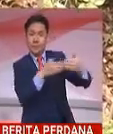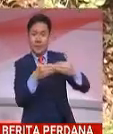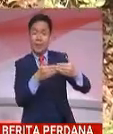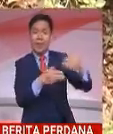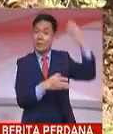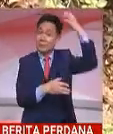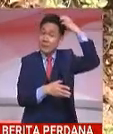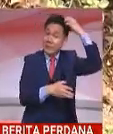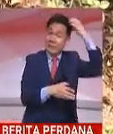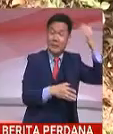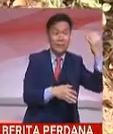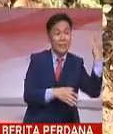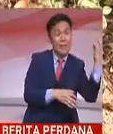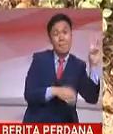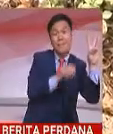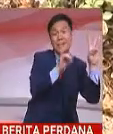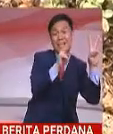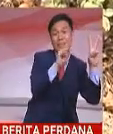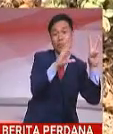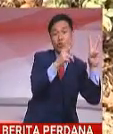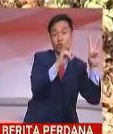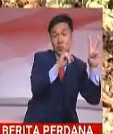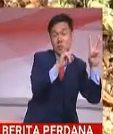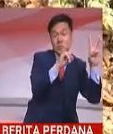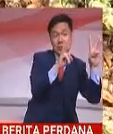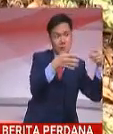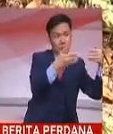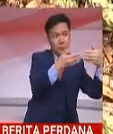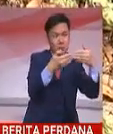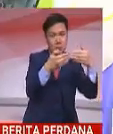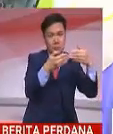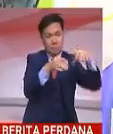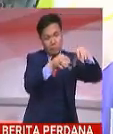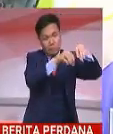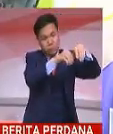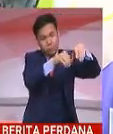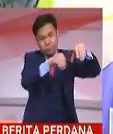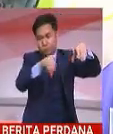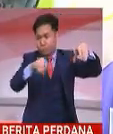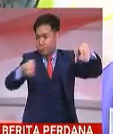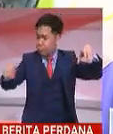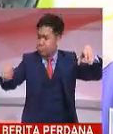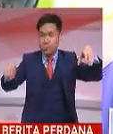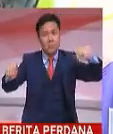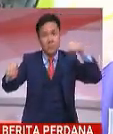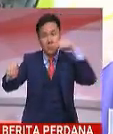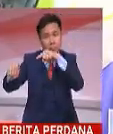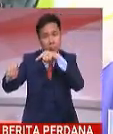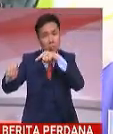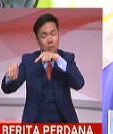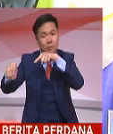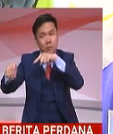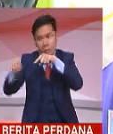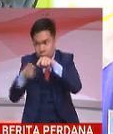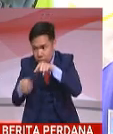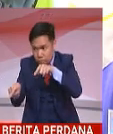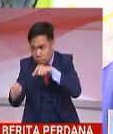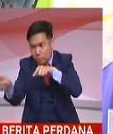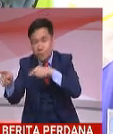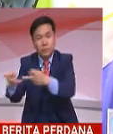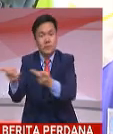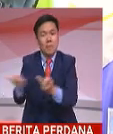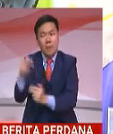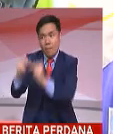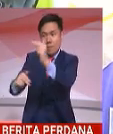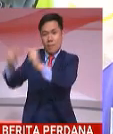Air Selangor bersaiz 6 inci. Okey, paip itu yang disambung secara haram adalah untuk kegunaan yang dibawa masuk ke dalam tapak pembinaan